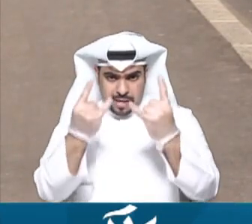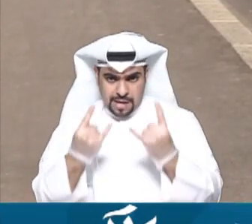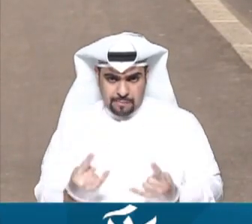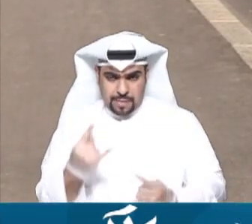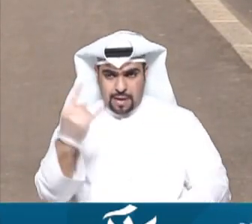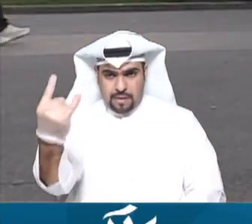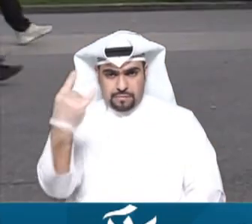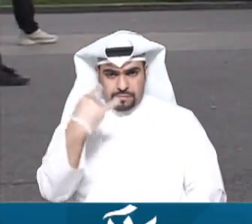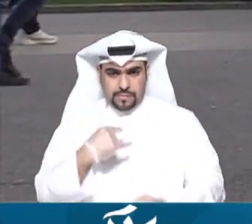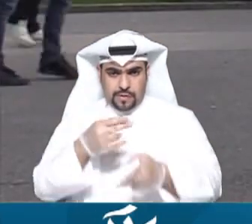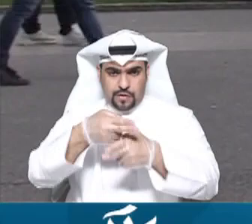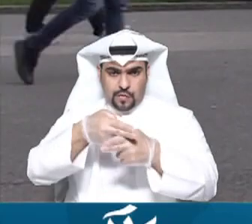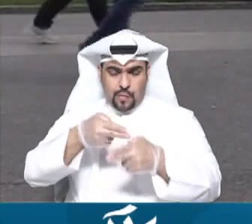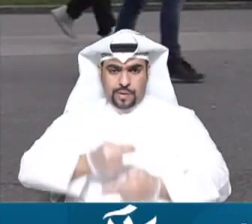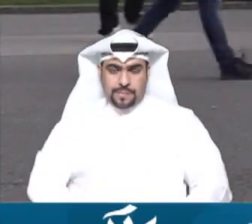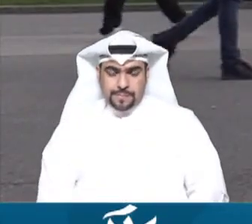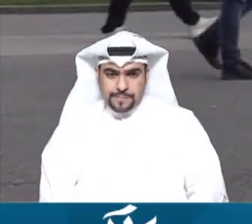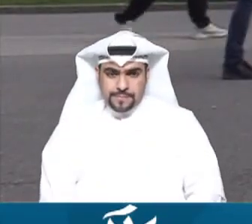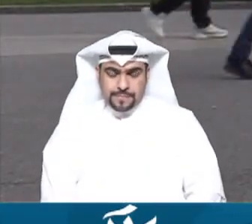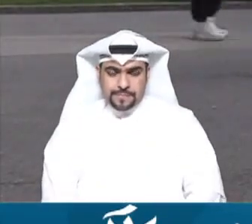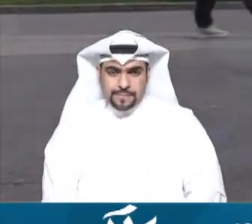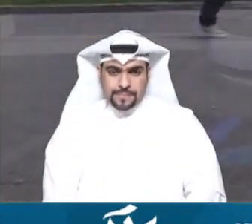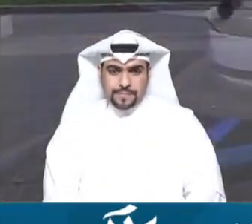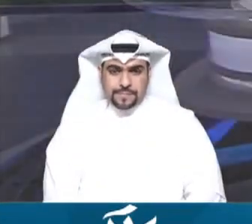توفر الجهوزية.